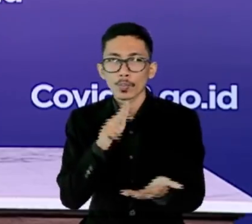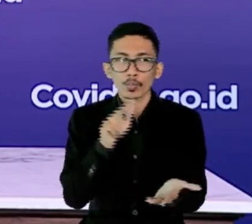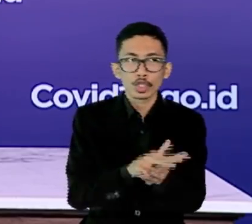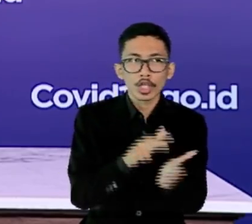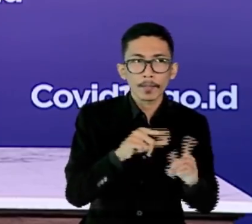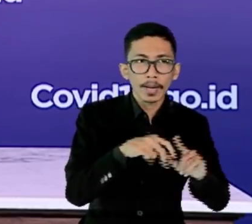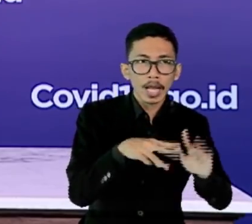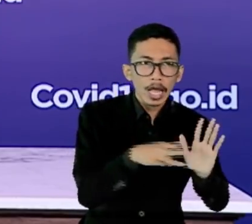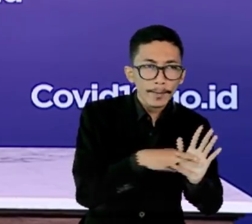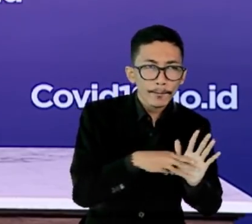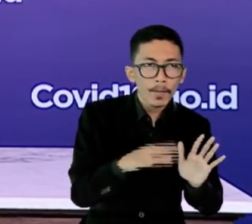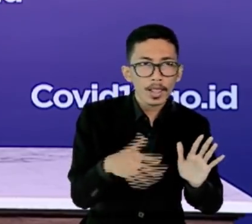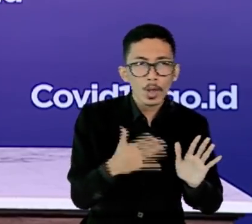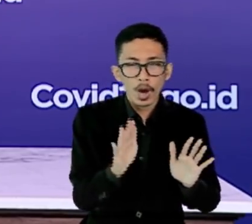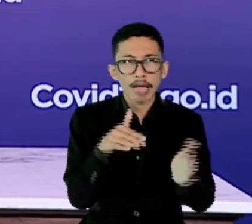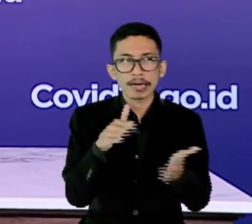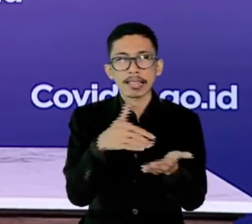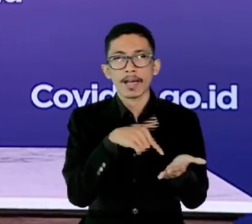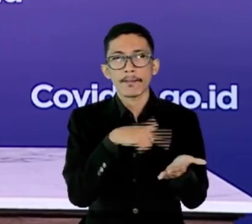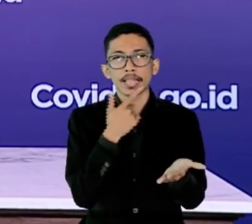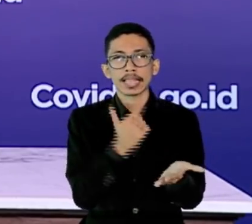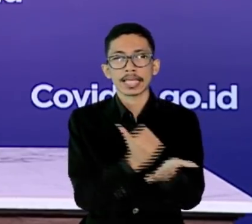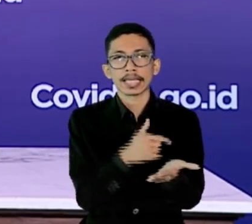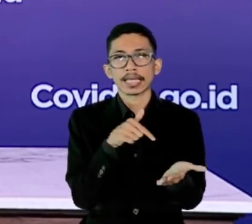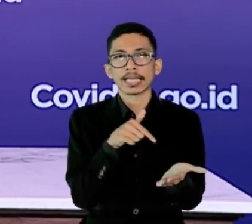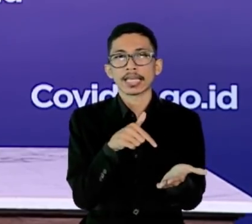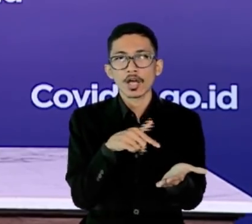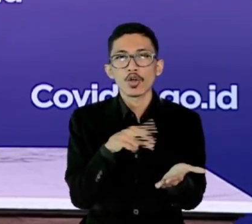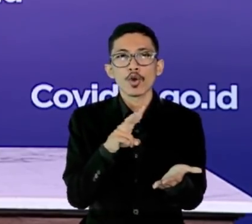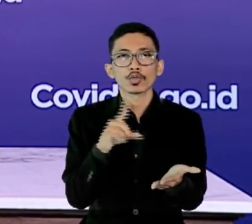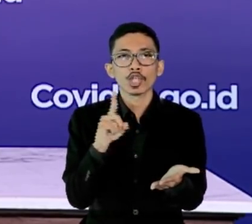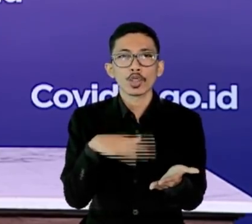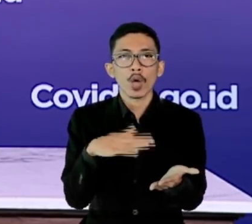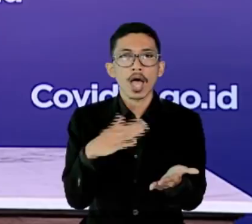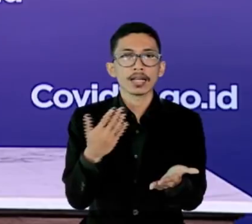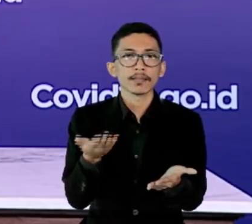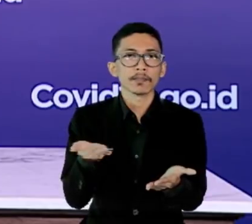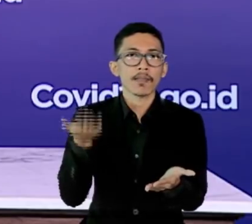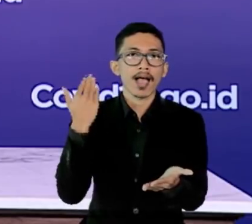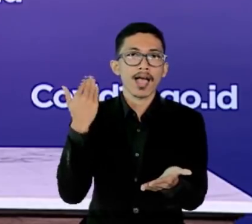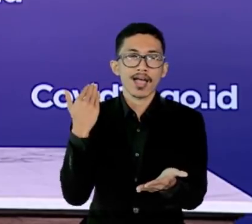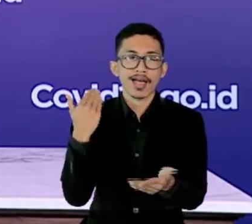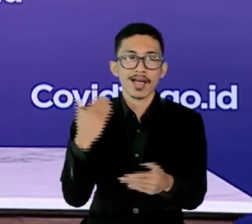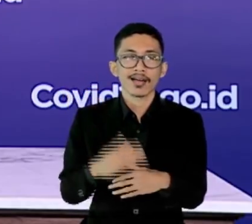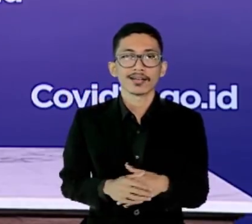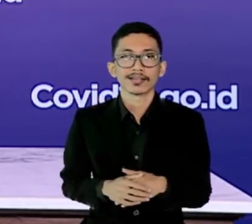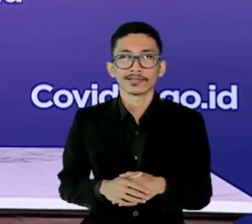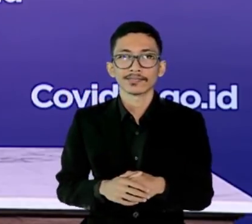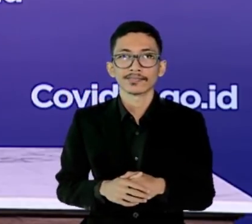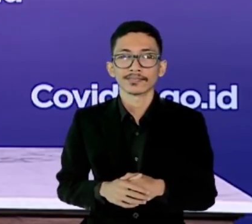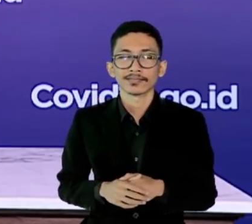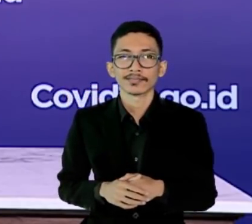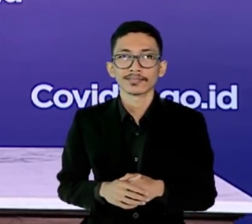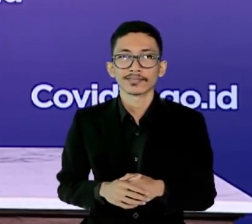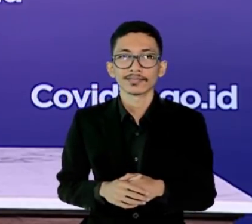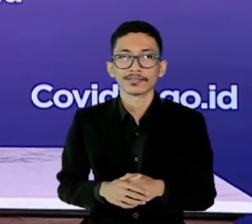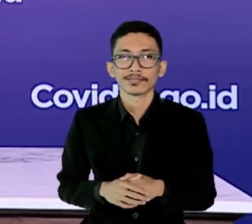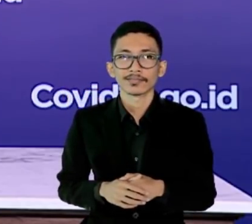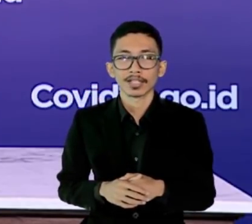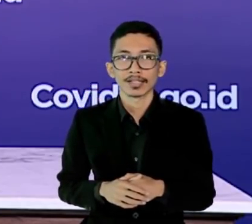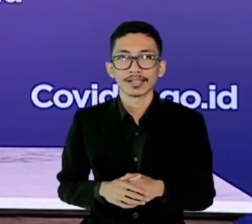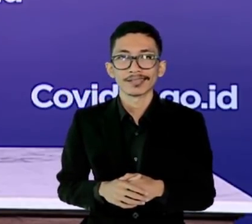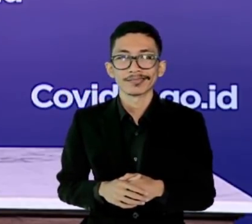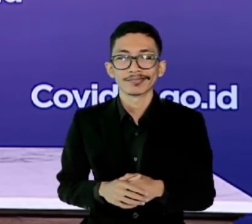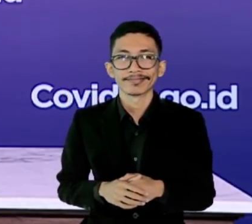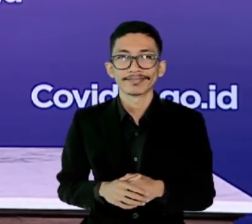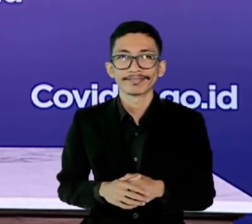upaya akumulasi data sekitar 21 hari ke belakang. Umumnya, selama masa migrasi data ini